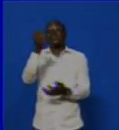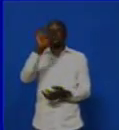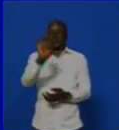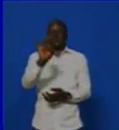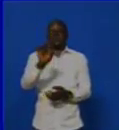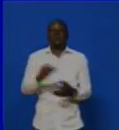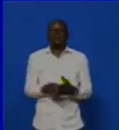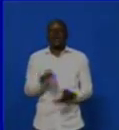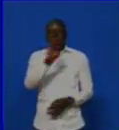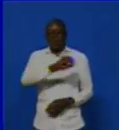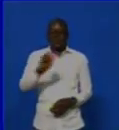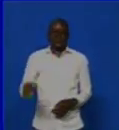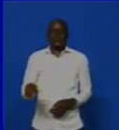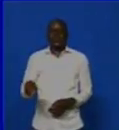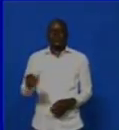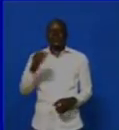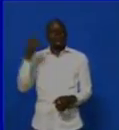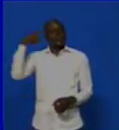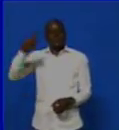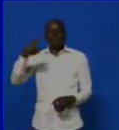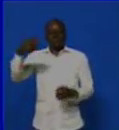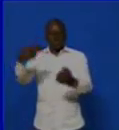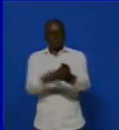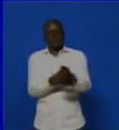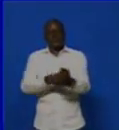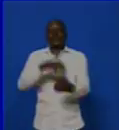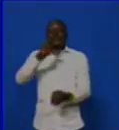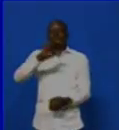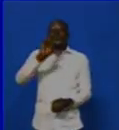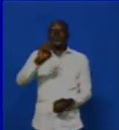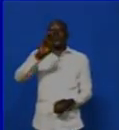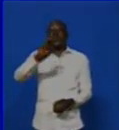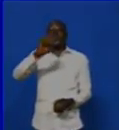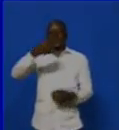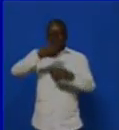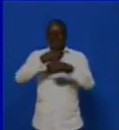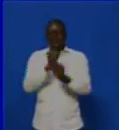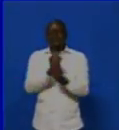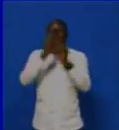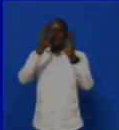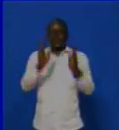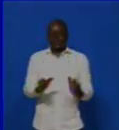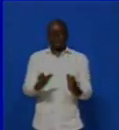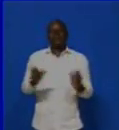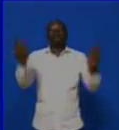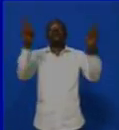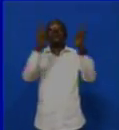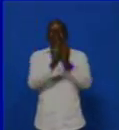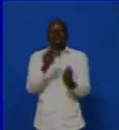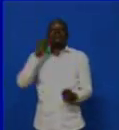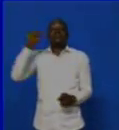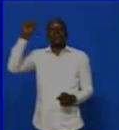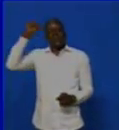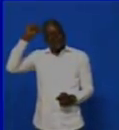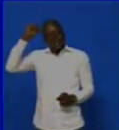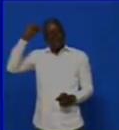À Ouagadougou, le promoteur du Moukbin et les producteurs de cette spéculation se sont réunis hier pour dresser